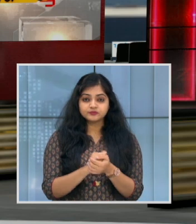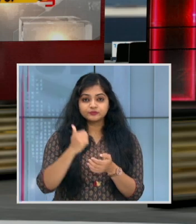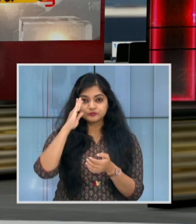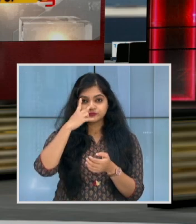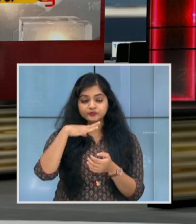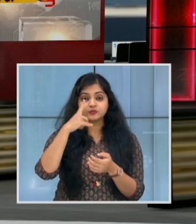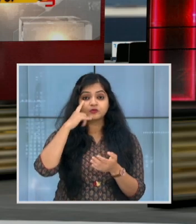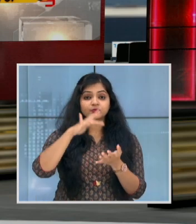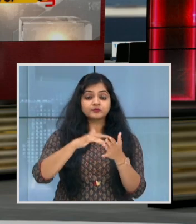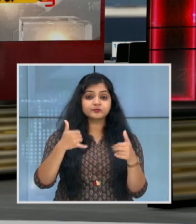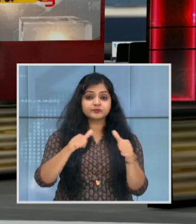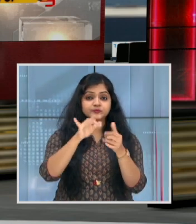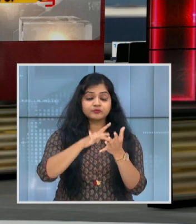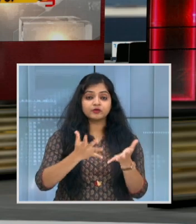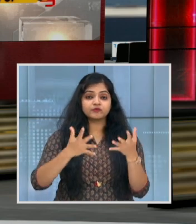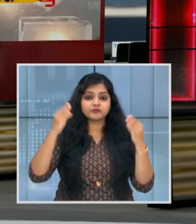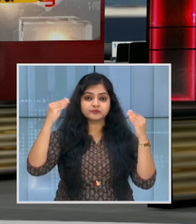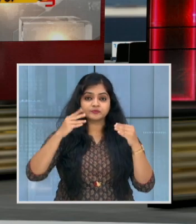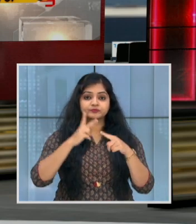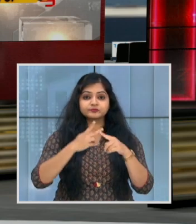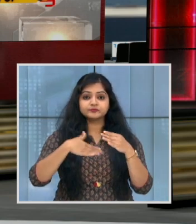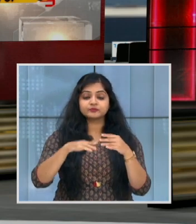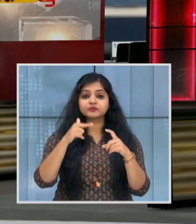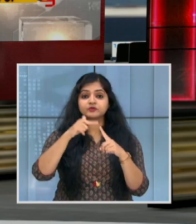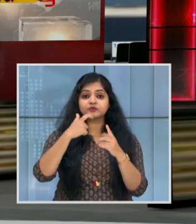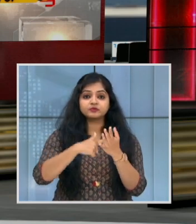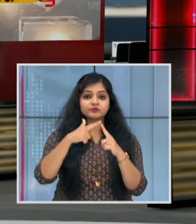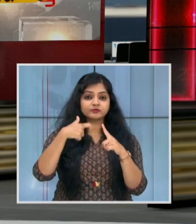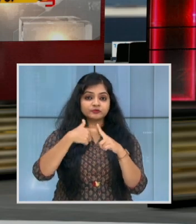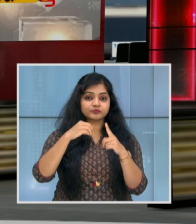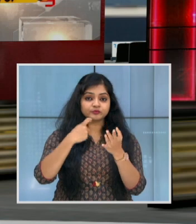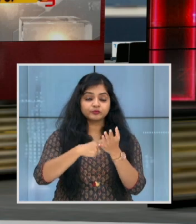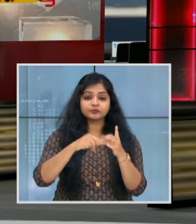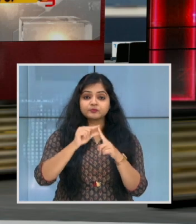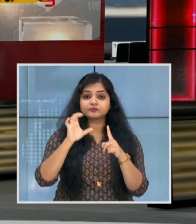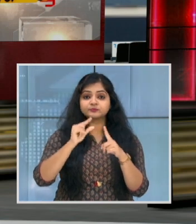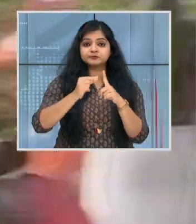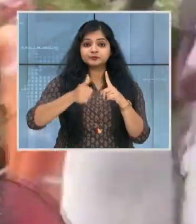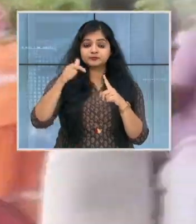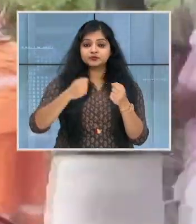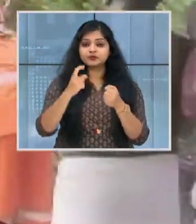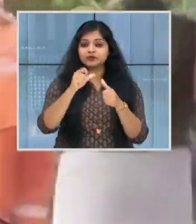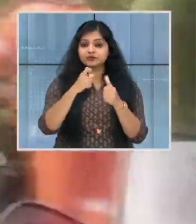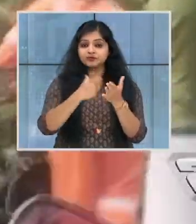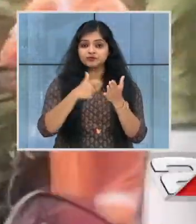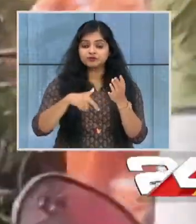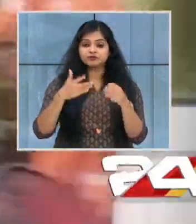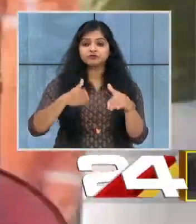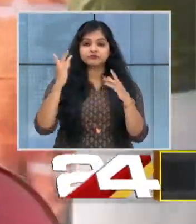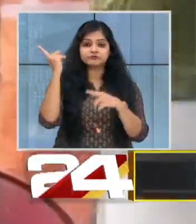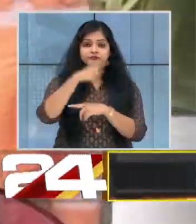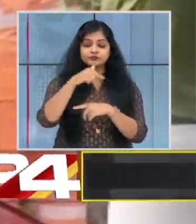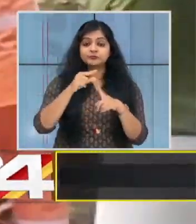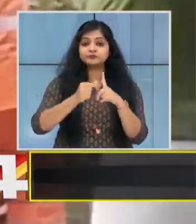മറ്റൊരു വാർത്തയിലേക്ക്. കണ്ണൂരിലെ മലയോര മേഖലയിലും കനത്ത മഴ പെയ്യുന്നു. ഇരിക്കൂർ ബ്ലോക്ക് പഞ്ചായത്ത് പ്രസിഡന്റ് സഞ്ചരിച്ച കാറിന് മുകളിലേക്ക് മരം വീണു. പ്രസിഡന്റ് റോബർട്ട് ജോർജ്,